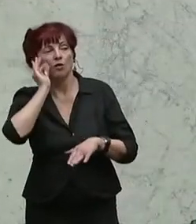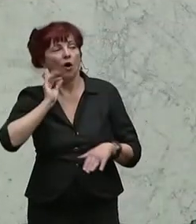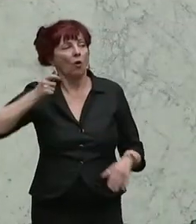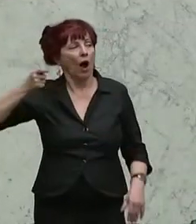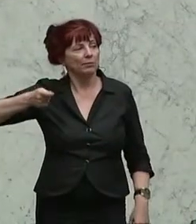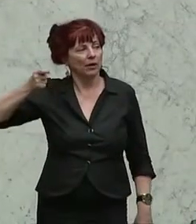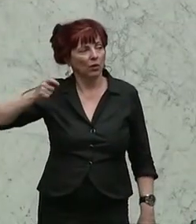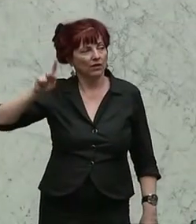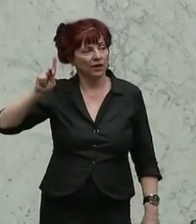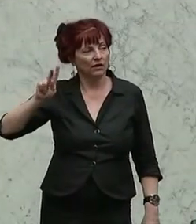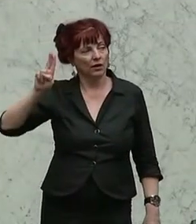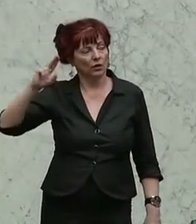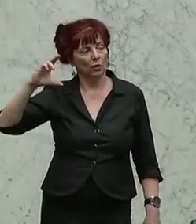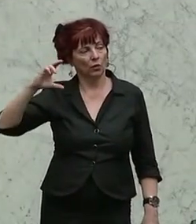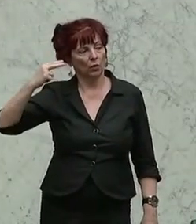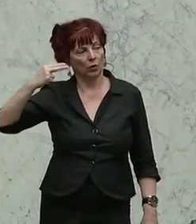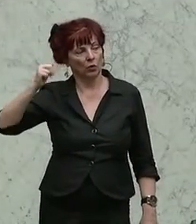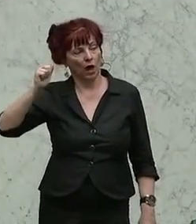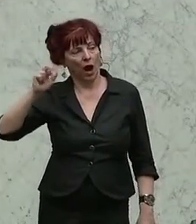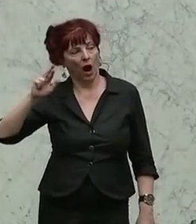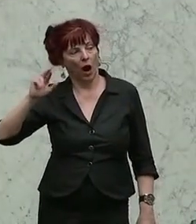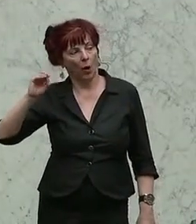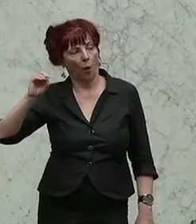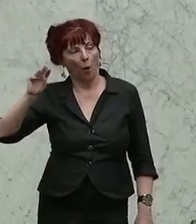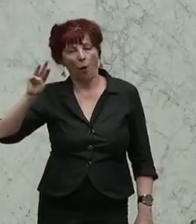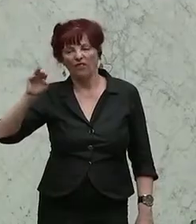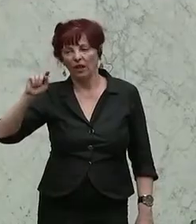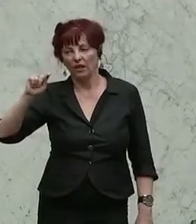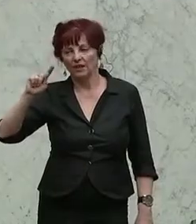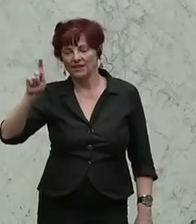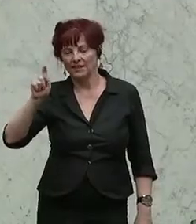Kritik übt er an der Verschärfung des Sexualstrafrechts. Als nächste Rede